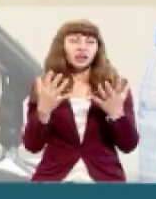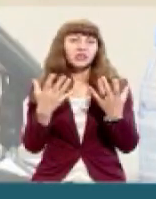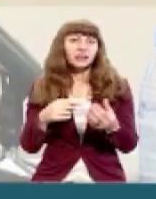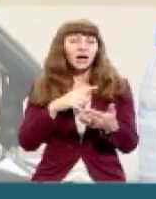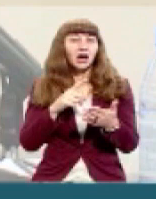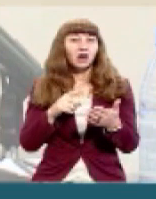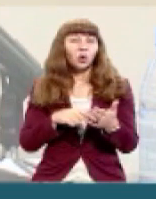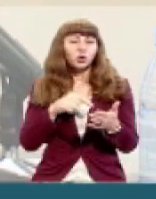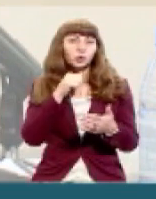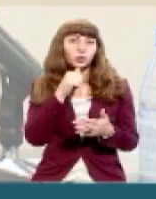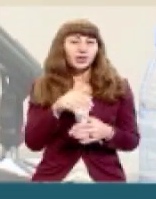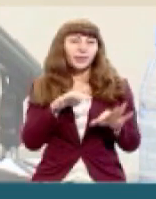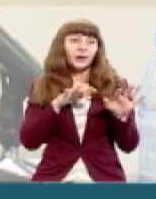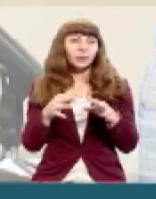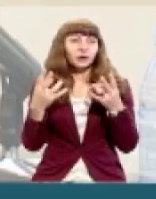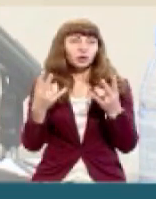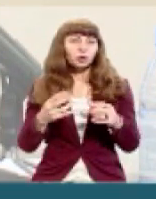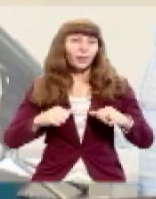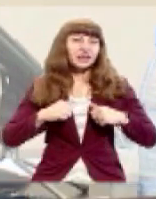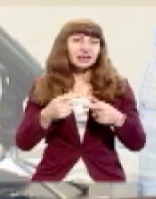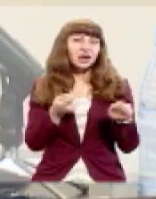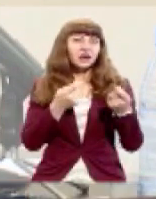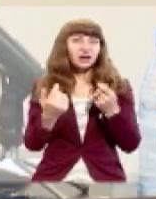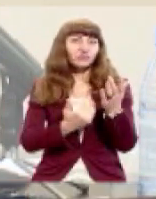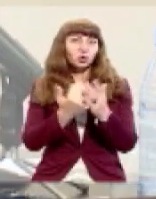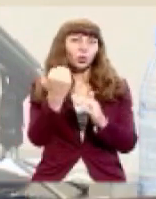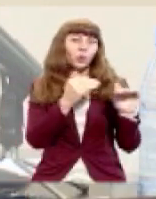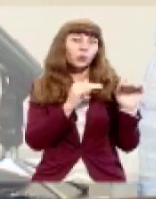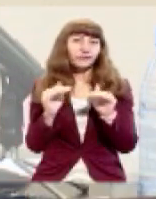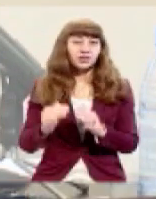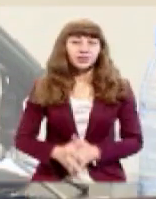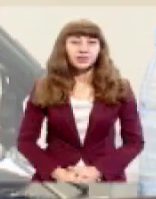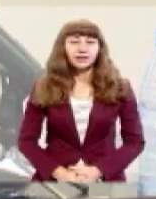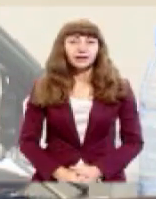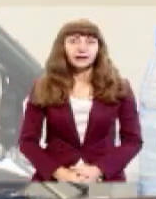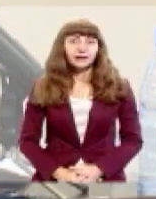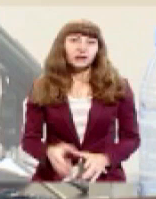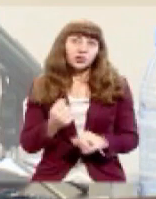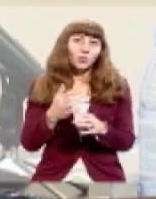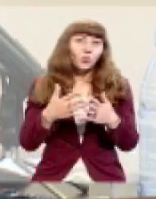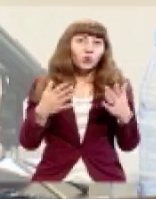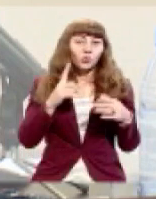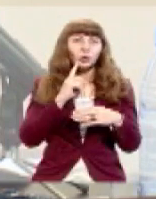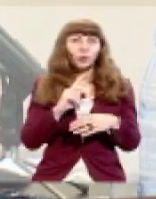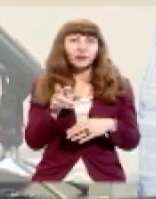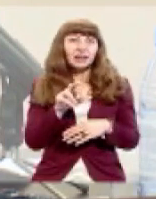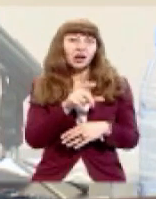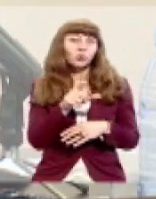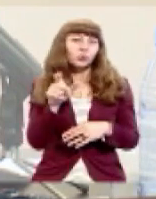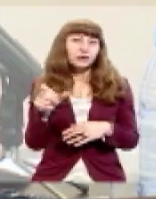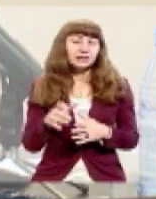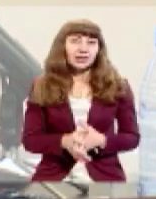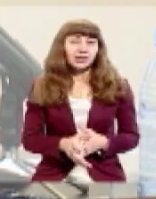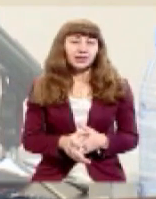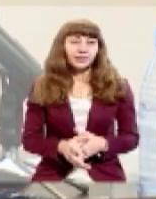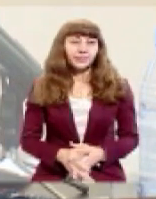Қостанай қаласының туған күніне орай іс-шаралар тізбесі көп, барынша жоғары деңгейде ұйымдастыруға тырысу қажет, және оларды уақыт жағынан халыққа ыңғайлы ету қажет.